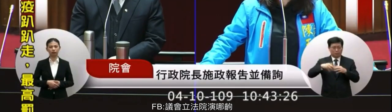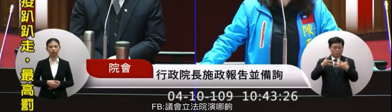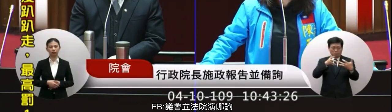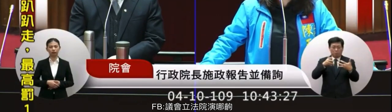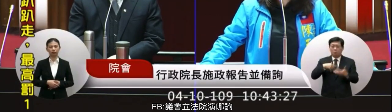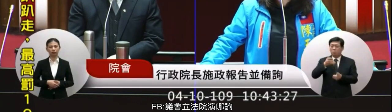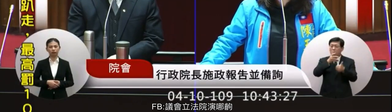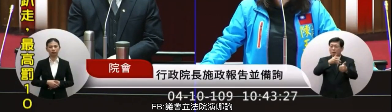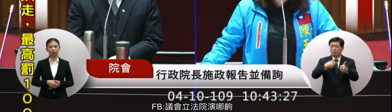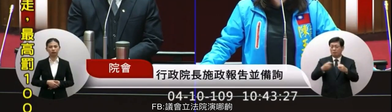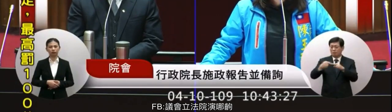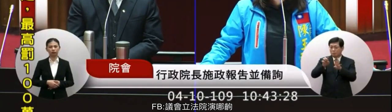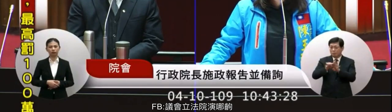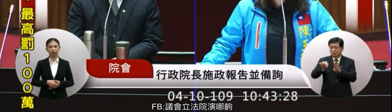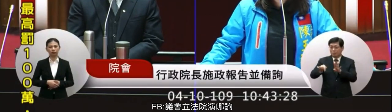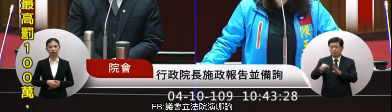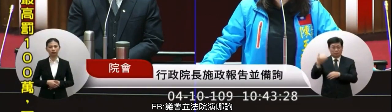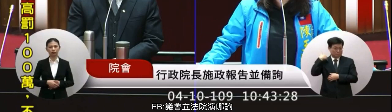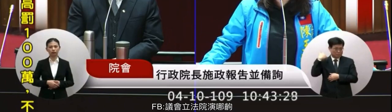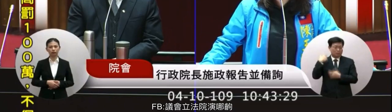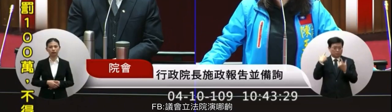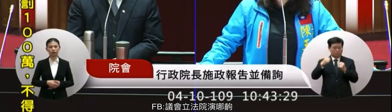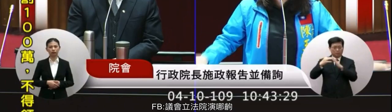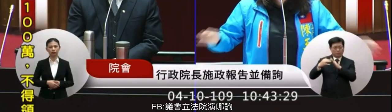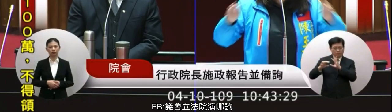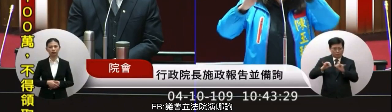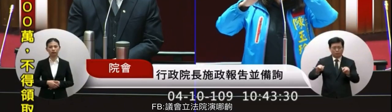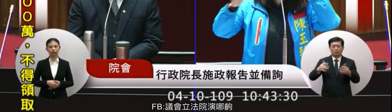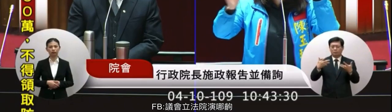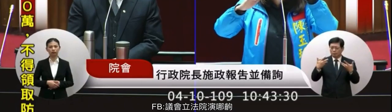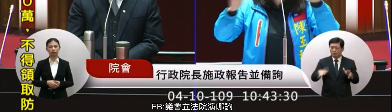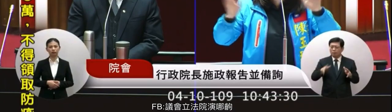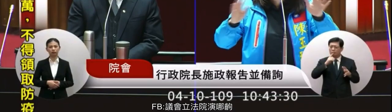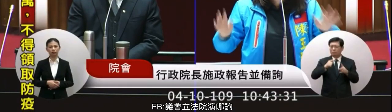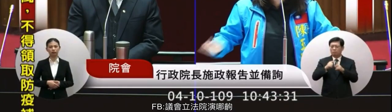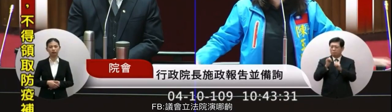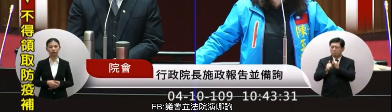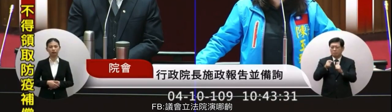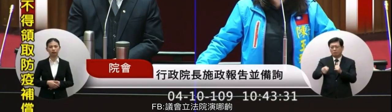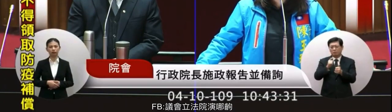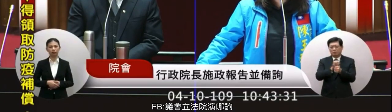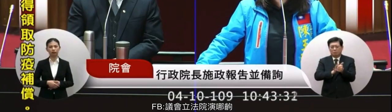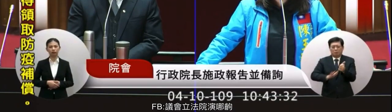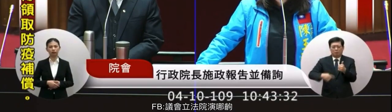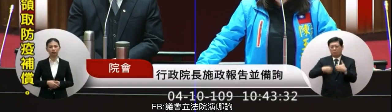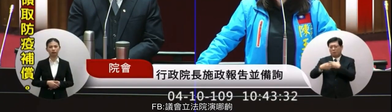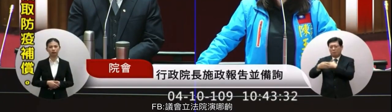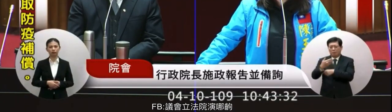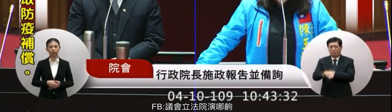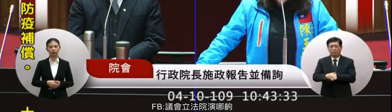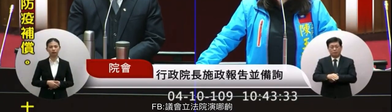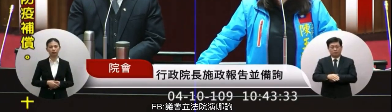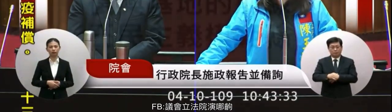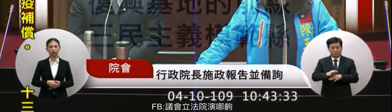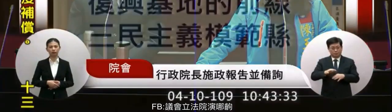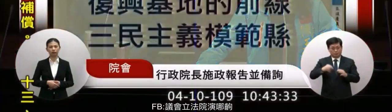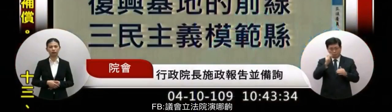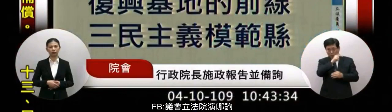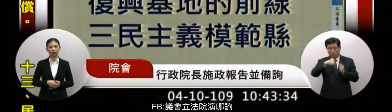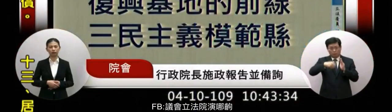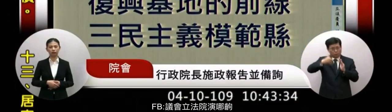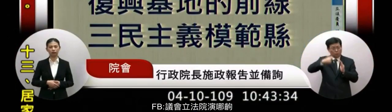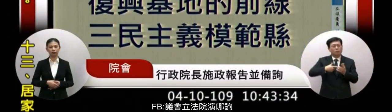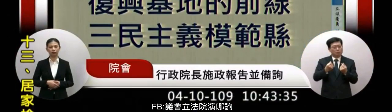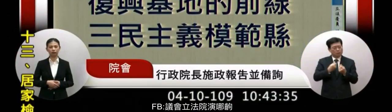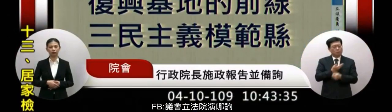我请问你哈，我们金门这个在以前是一个战地嘛哈，有很多人民这个因为战争的伤亡嘛，我看到院长也有